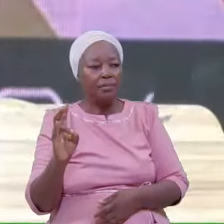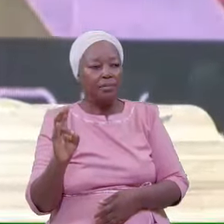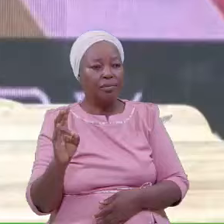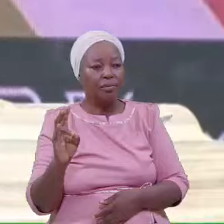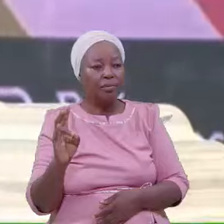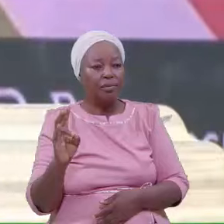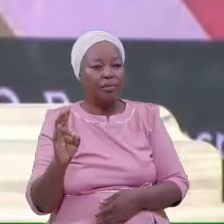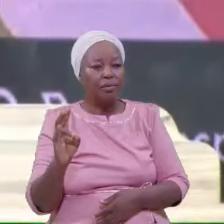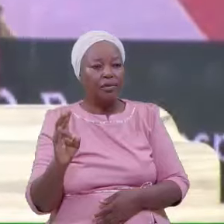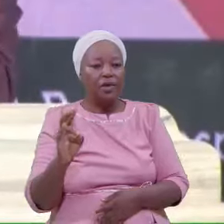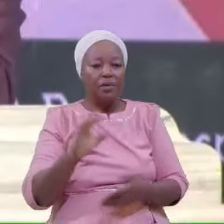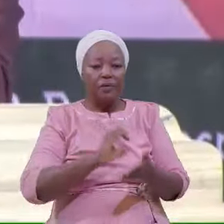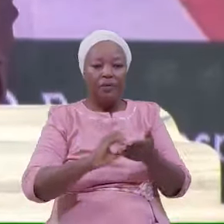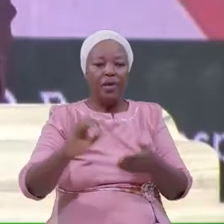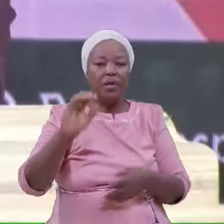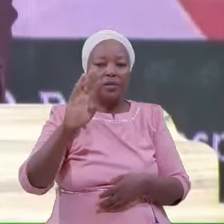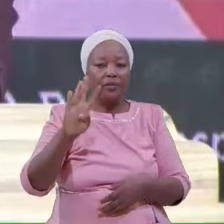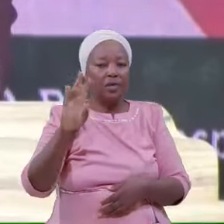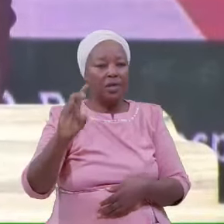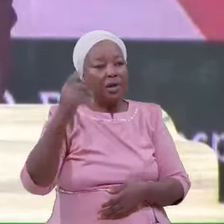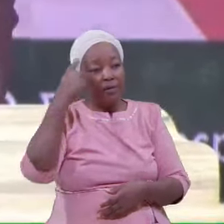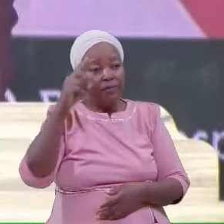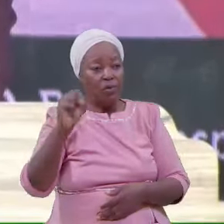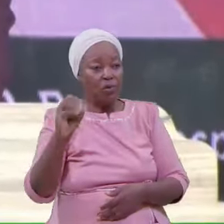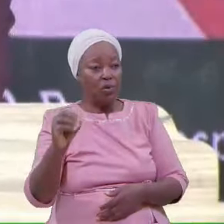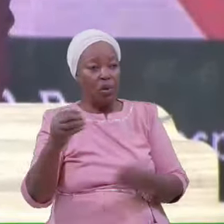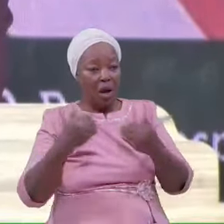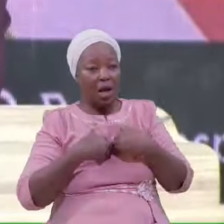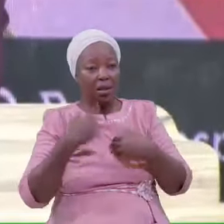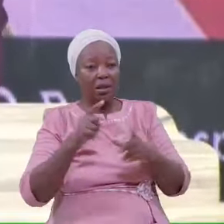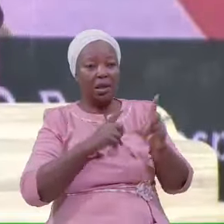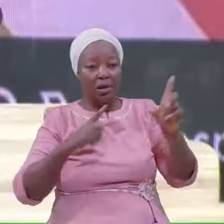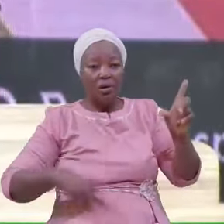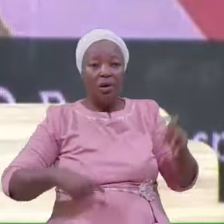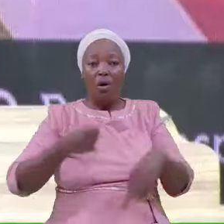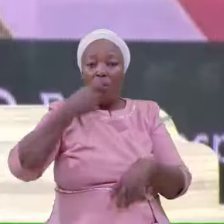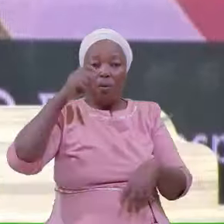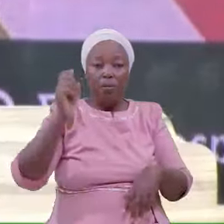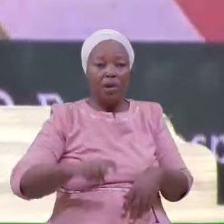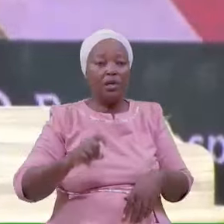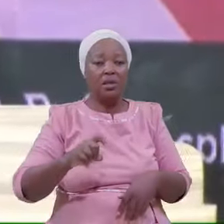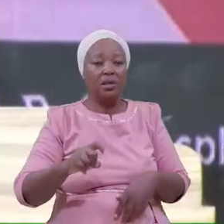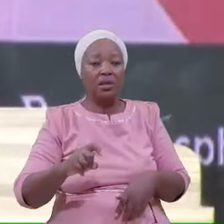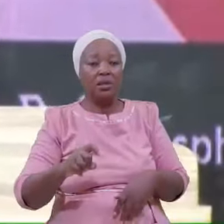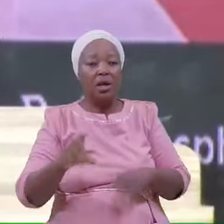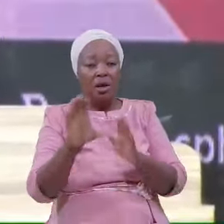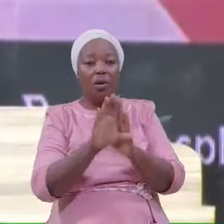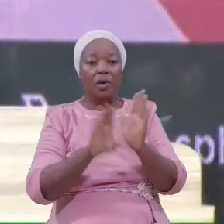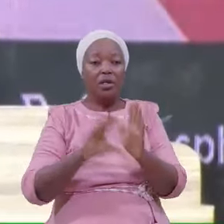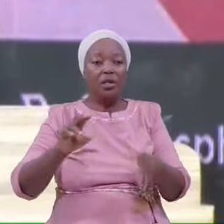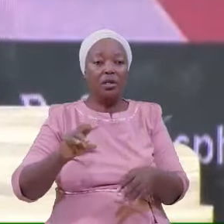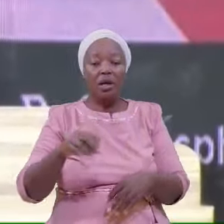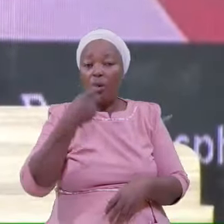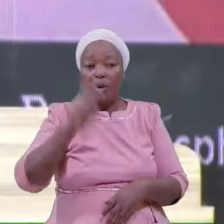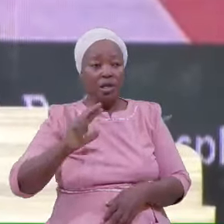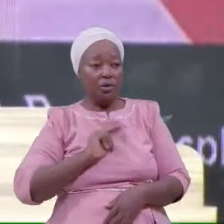Verse 47, for so, 47. As the Lord commanded us, saying, I have sent